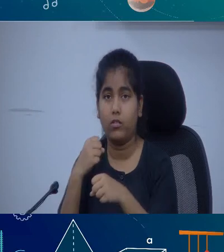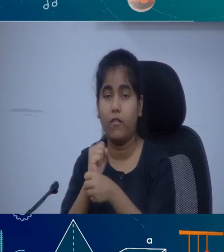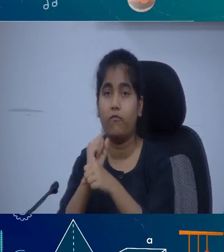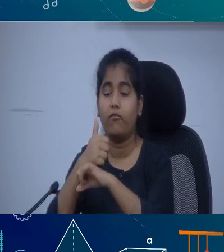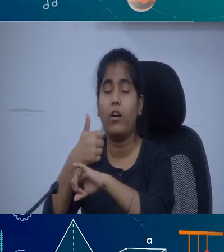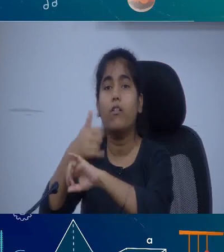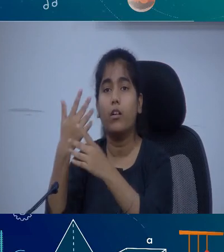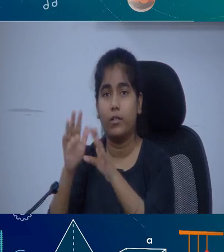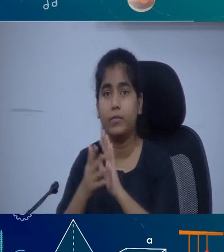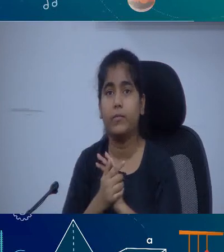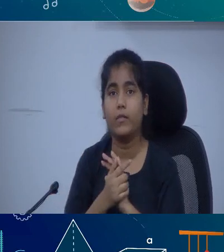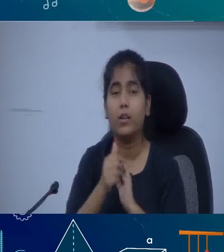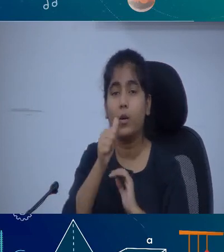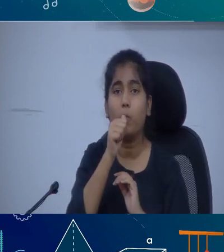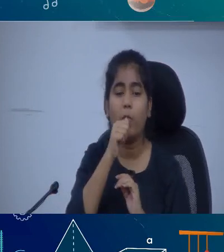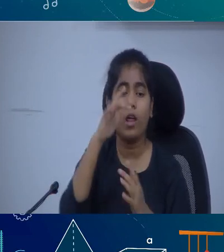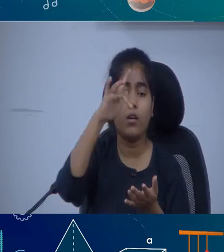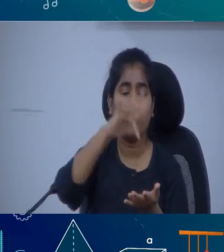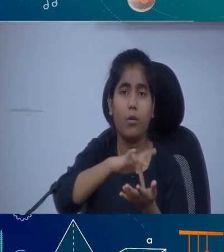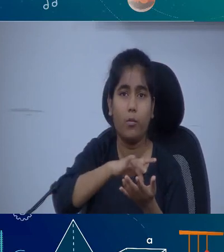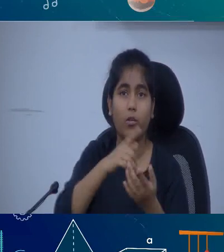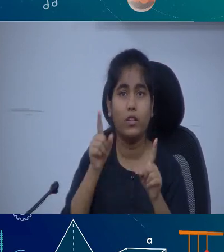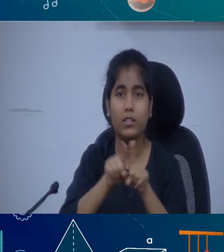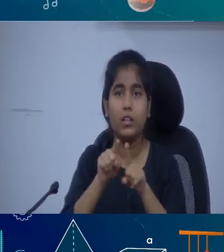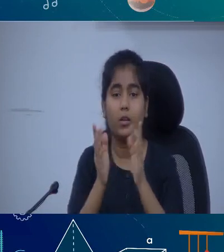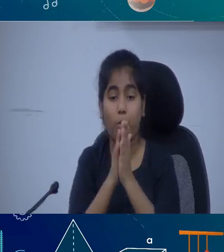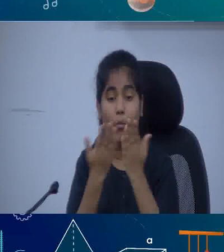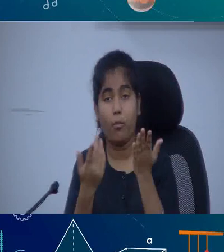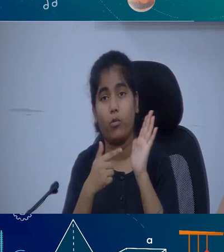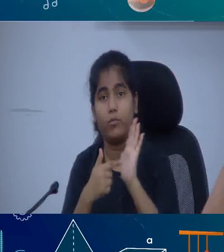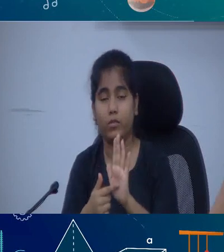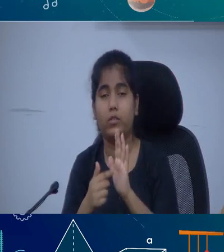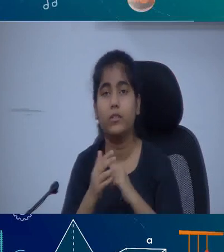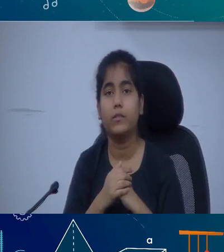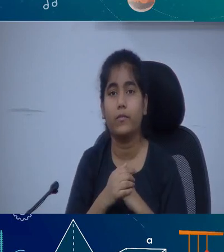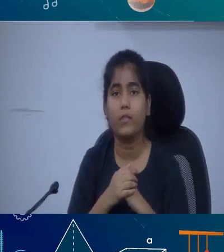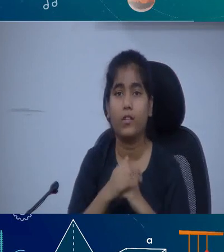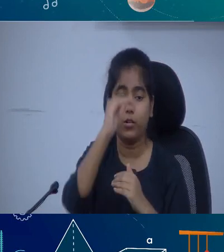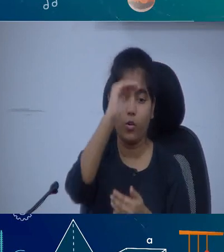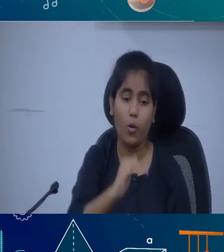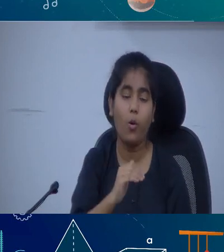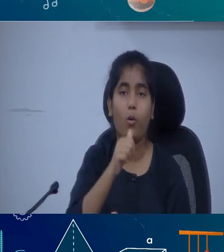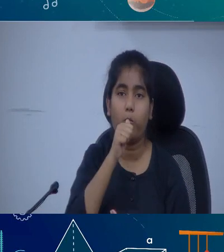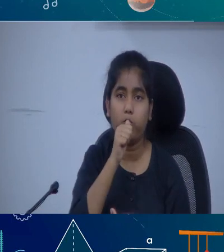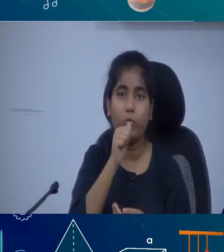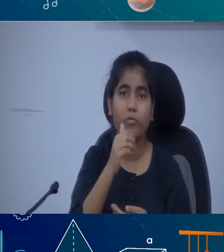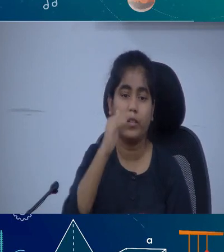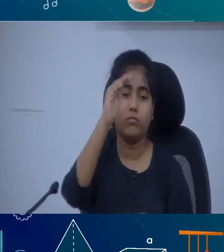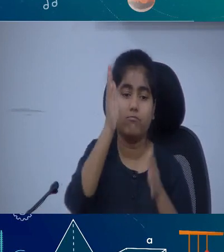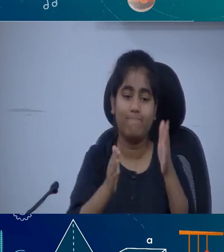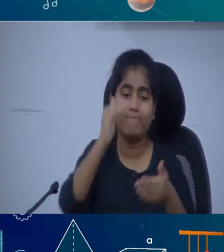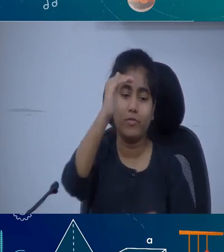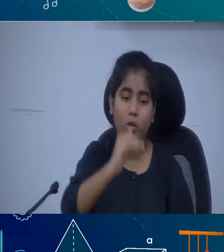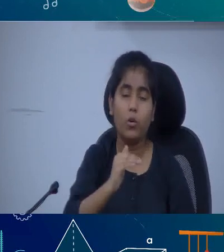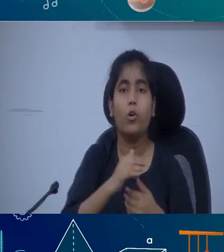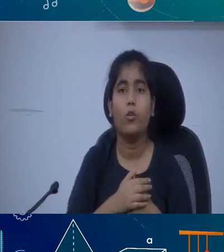बहुत जगह पे अभी इस किस्म के वाटर डिस्पेंसर्स लग रहे हैं, वो एक एक्सेसिबल ड्रिंकिंग वाटर पॉइंट होता है. अगर कहीं पे आप पानी का भी ड्रिंकिंग वाटर पॉइंट देंगे, जैसे हमने